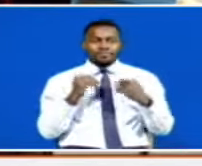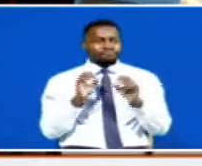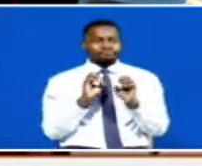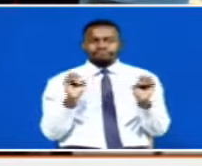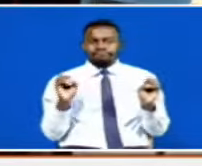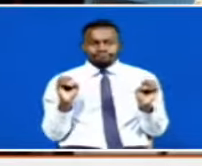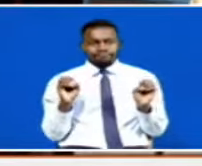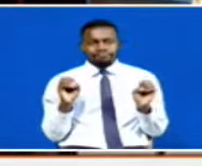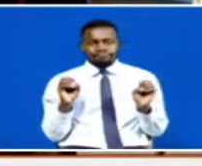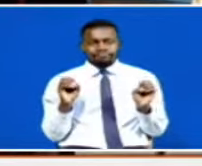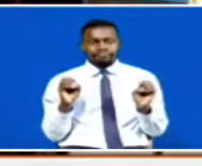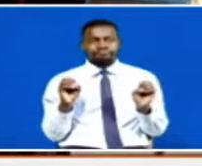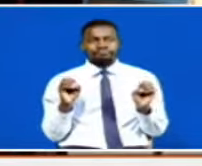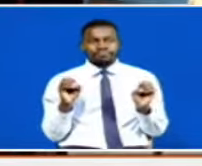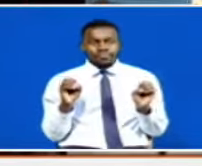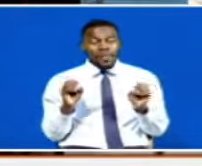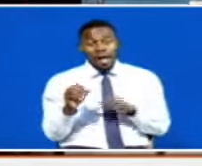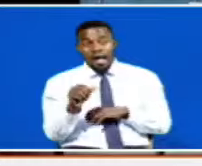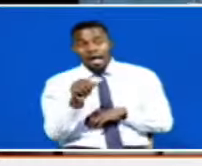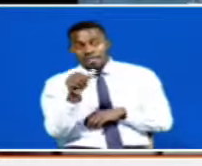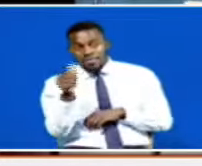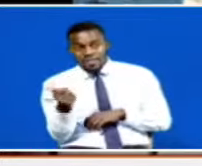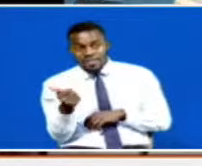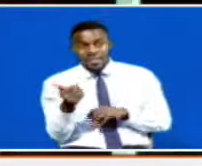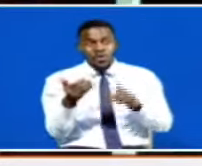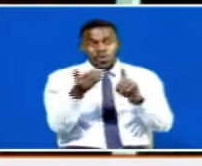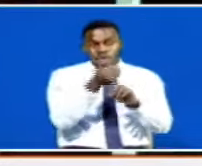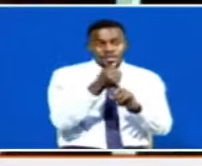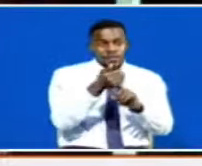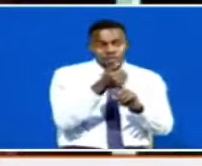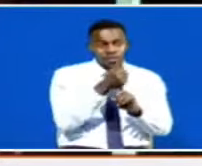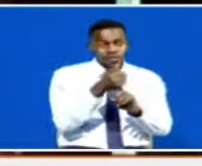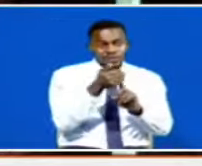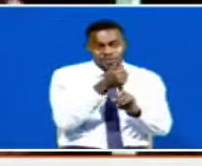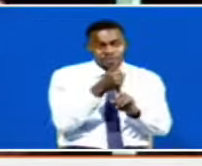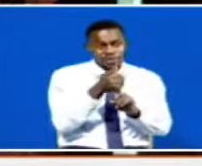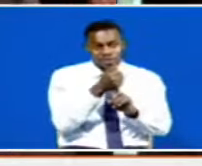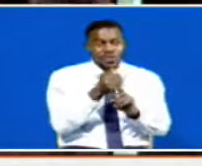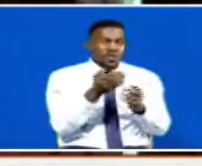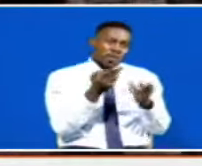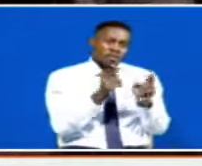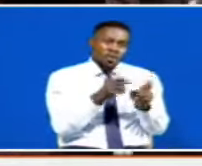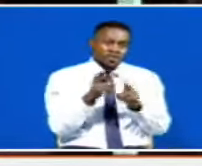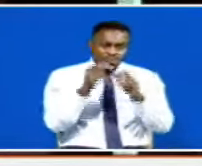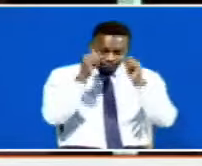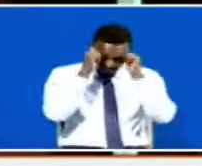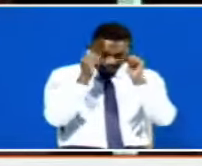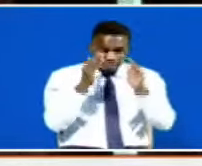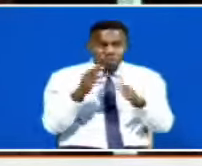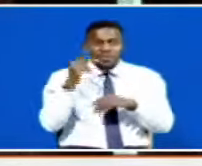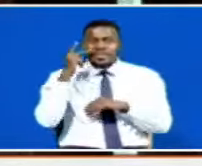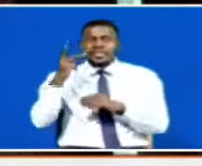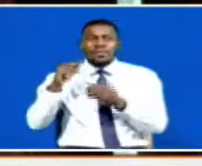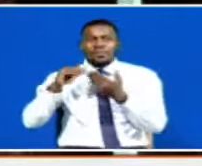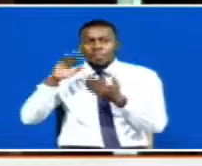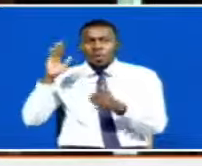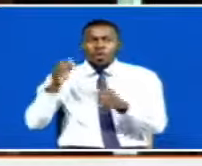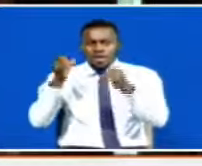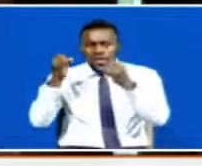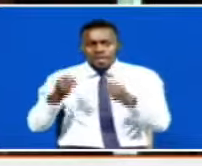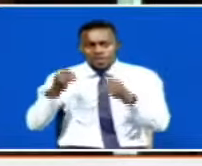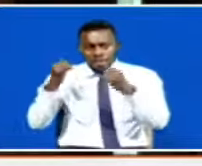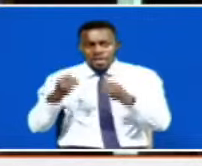wanafunzi walioripoti, zingine zikirekodi viwango vya kawaida. We are happy because we have seen a very large turnout.